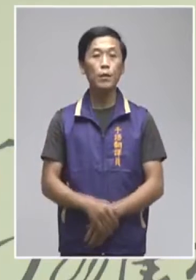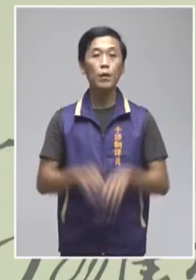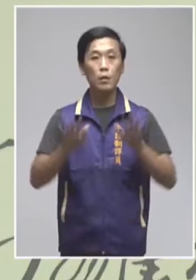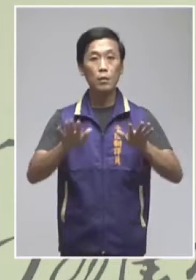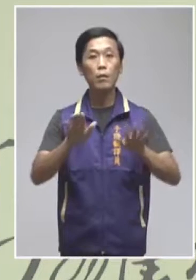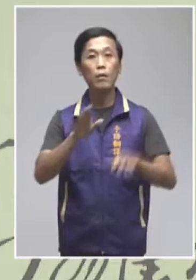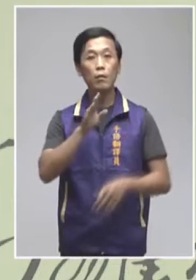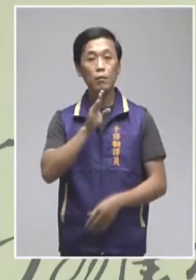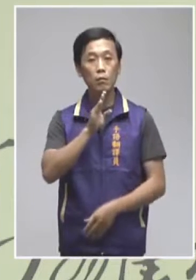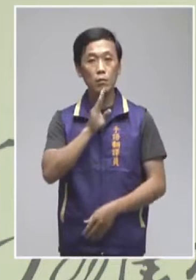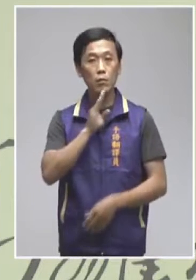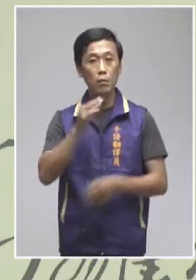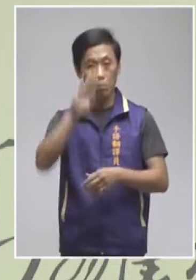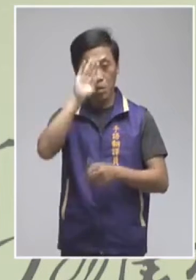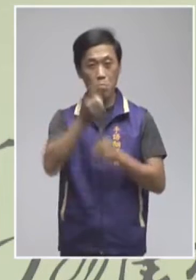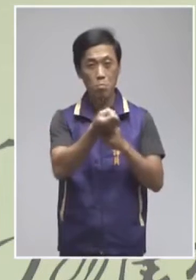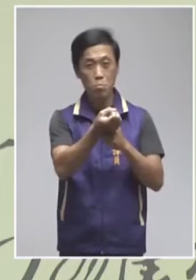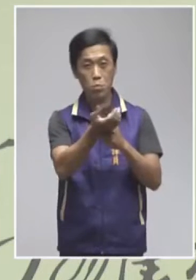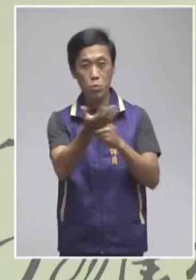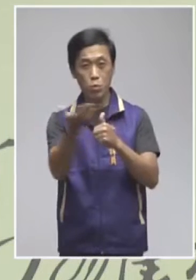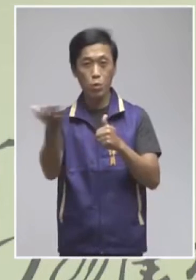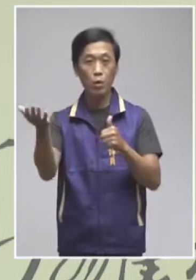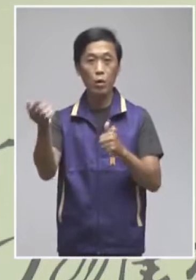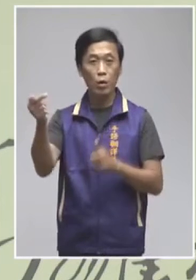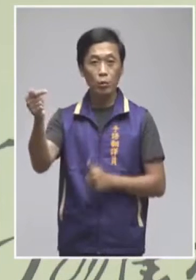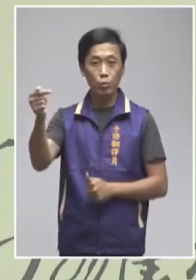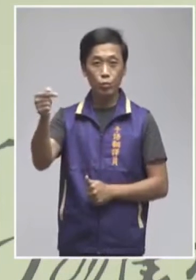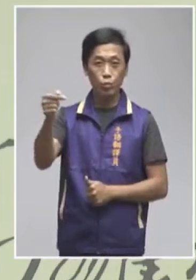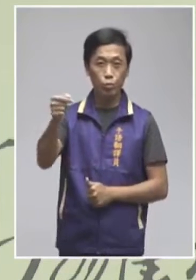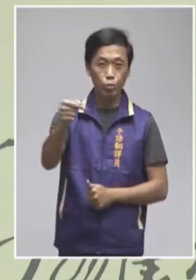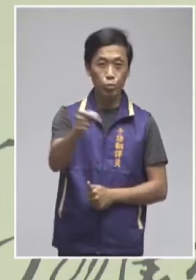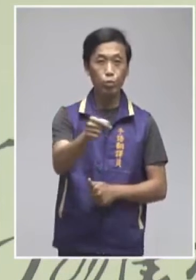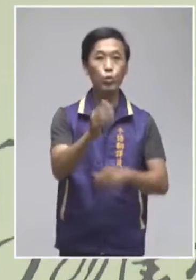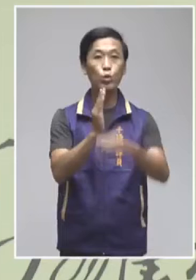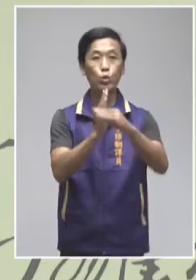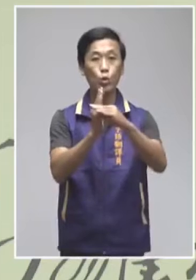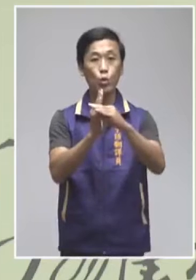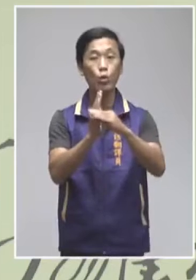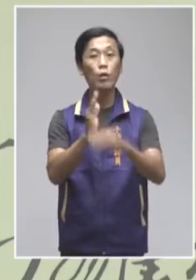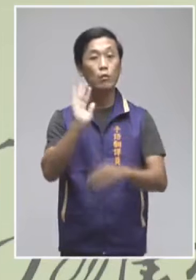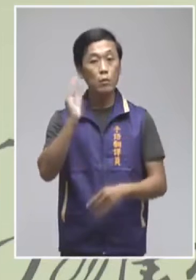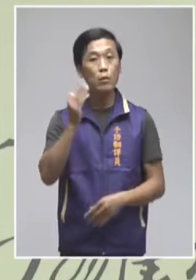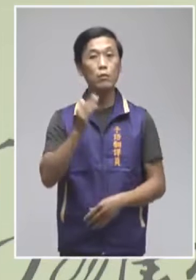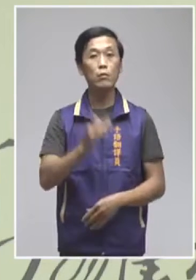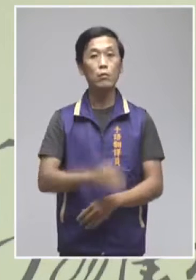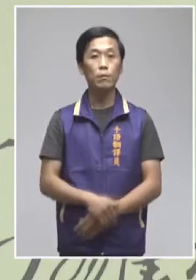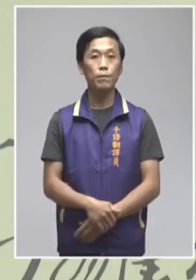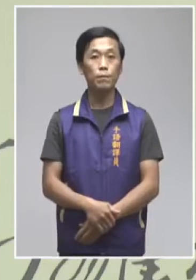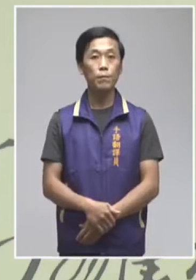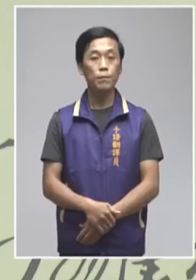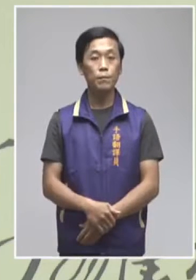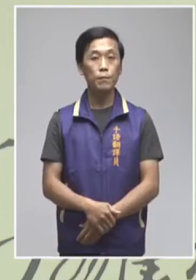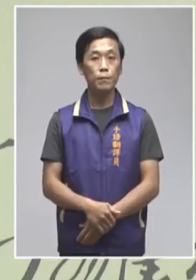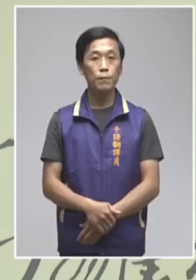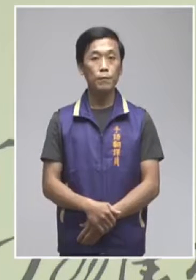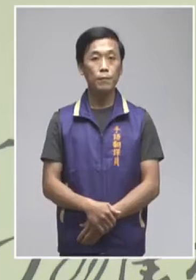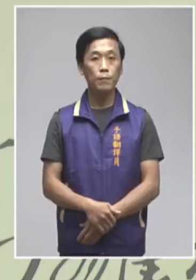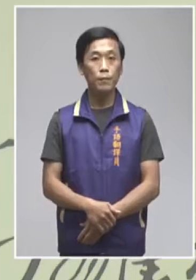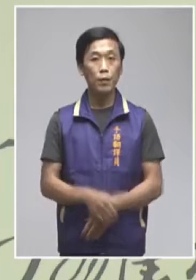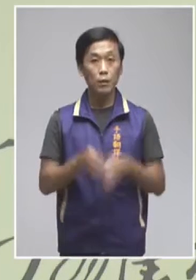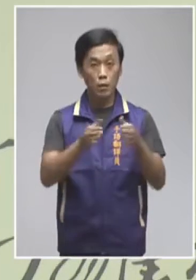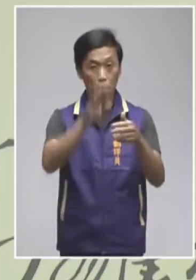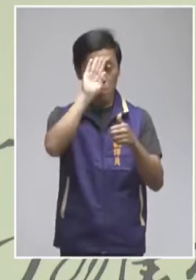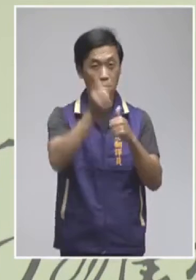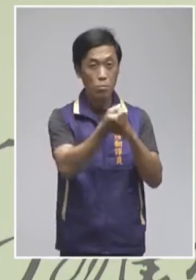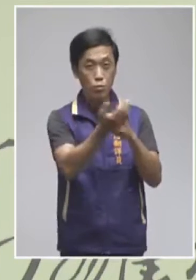是在疫情我们已经逐渐的趋缓，好，但是怎么样能够有一个防疫